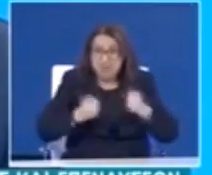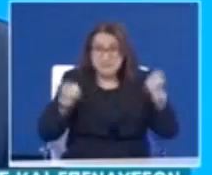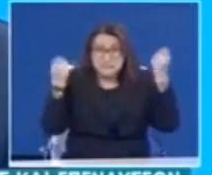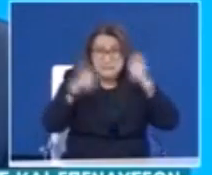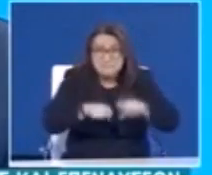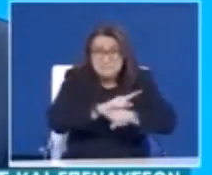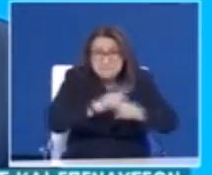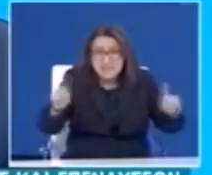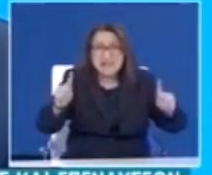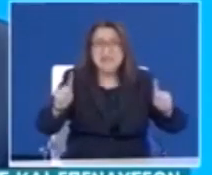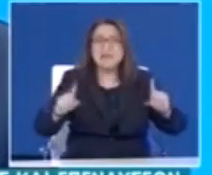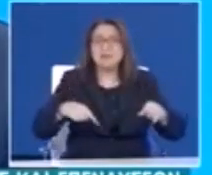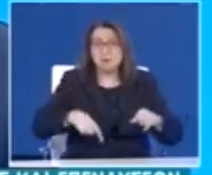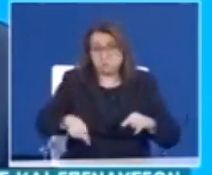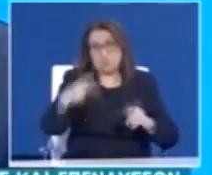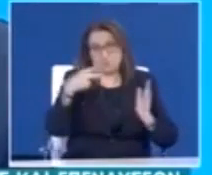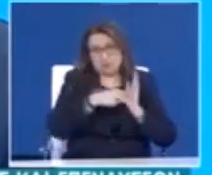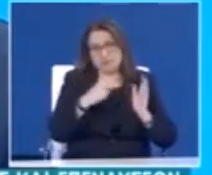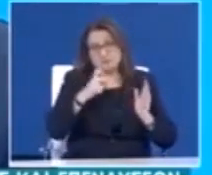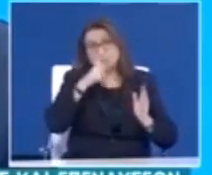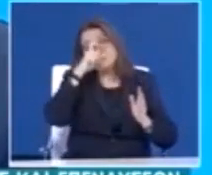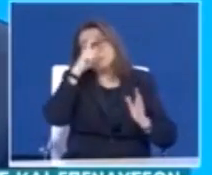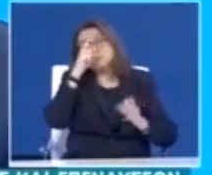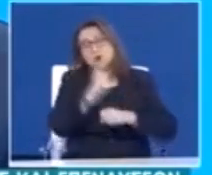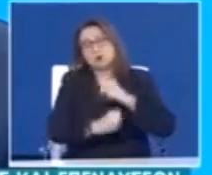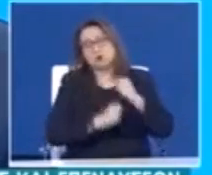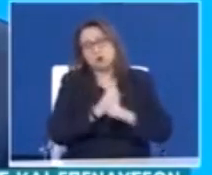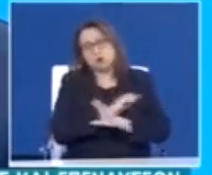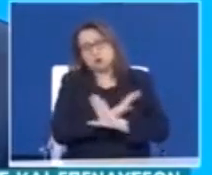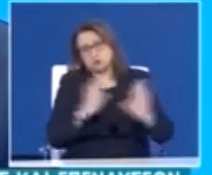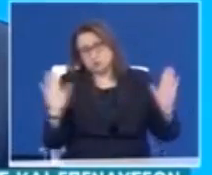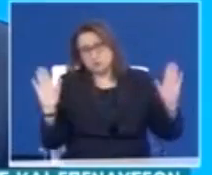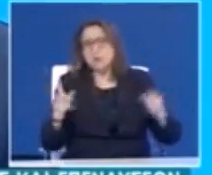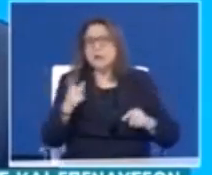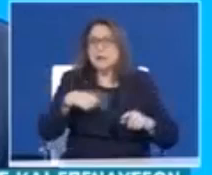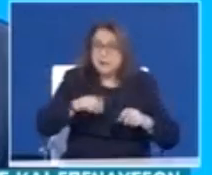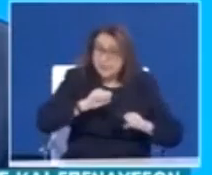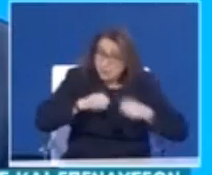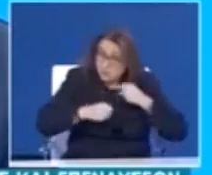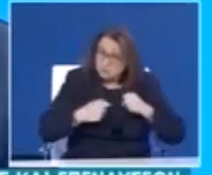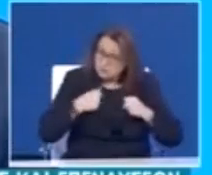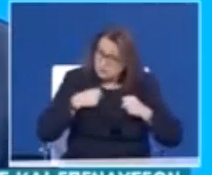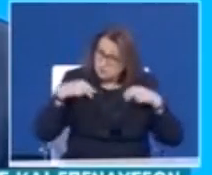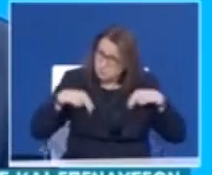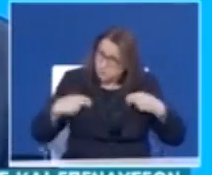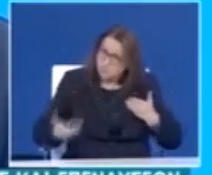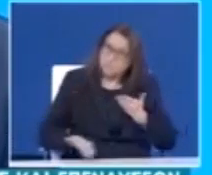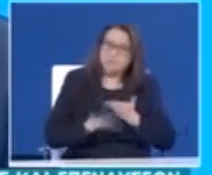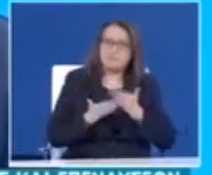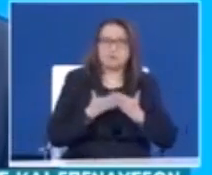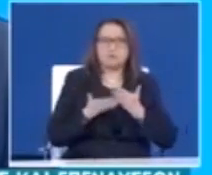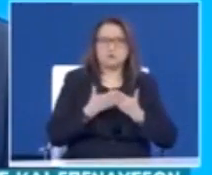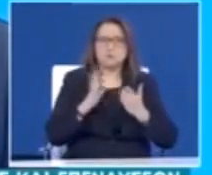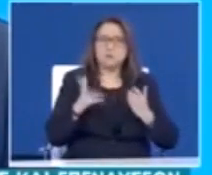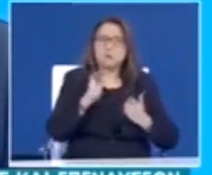δύσκολο 2020, θα είμαστε στο πλάι για να βρούμε λύσεις ακόμα και στο πρόβλημα του καθενός από εσάς